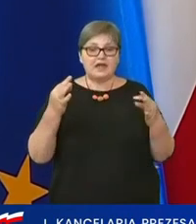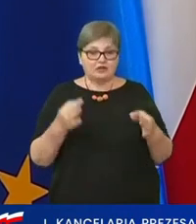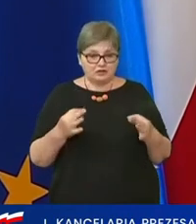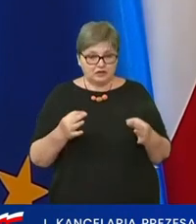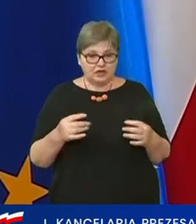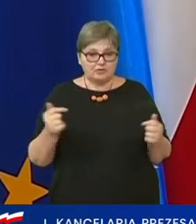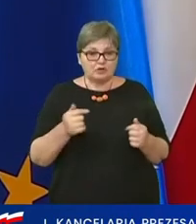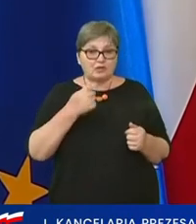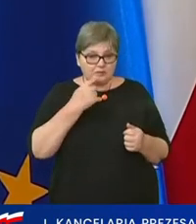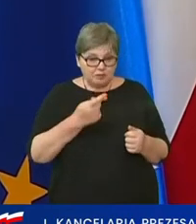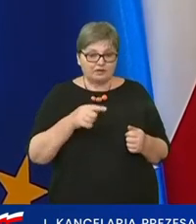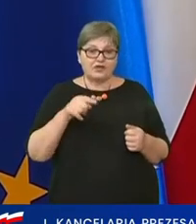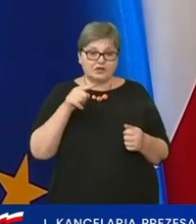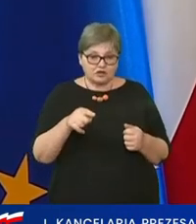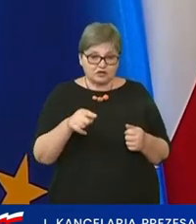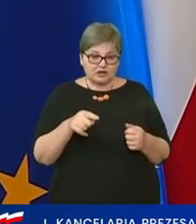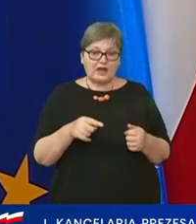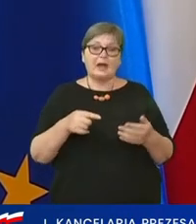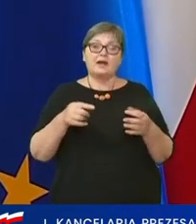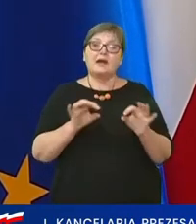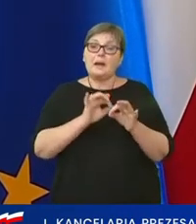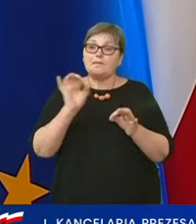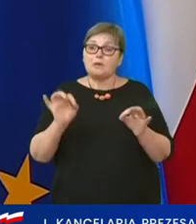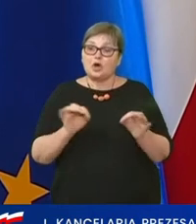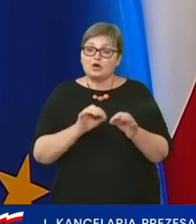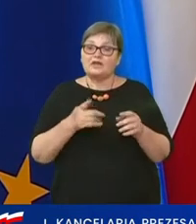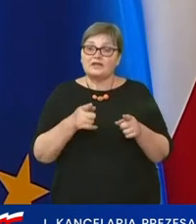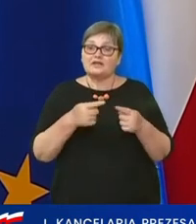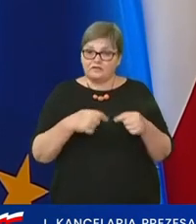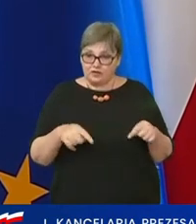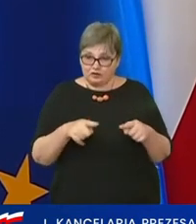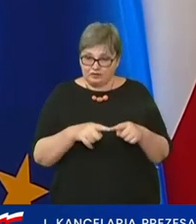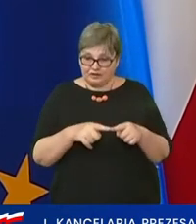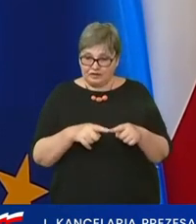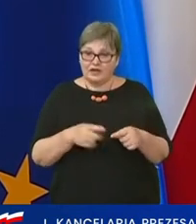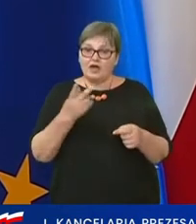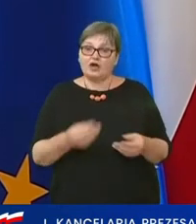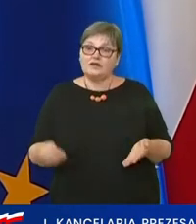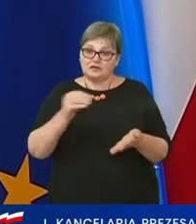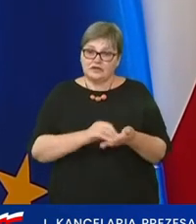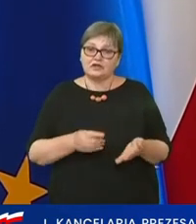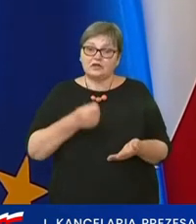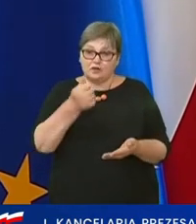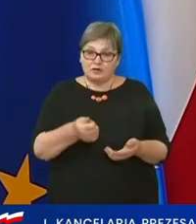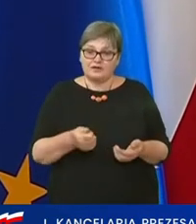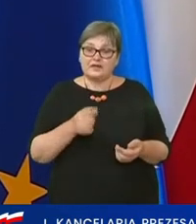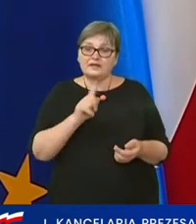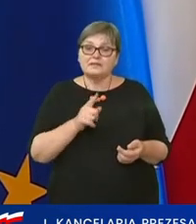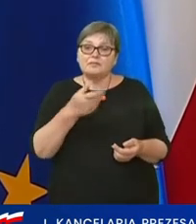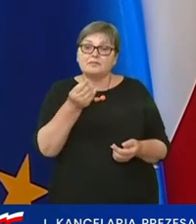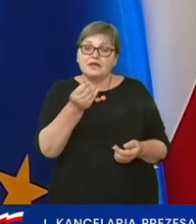zaangażowały się w realizację projektu współfinansowanego z europejskiego funduszu społecznego i te środki w